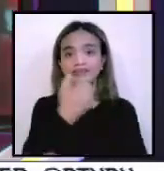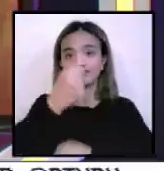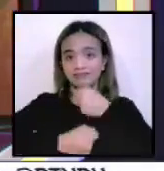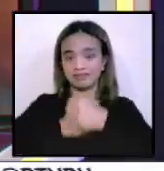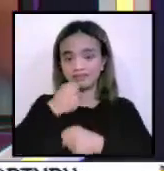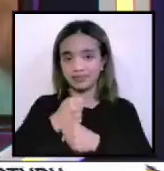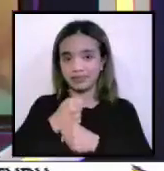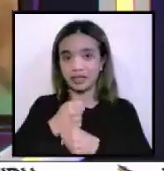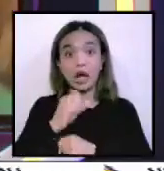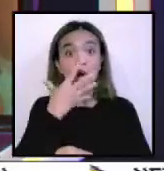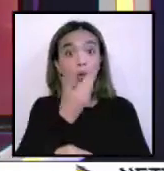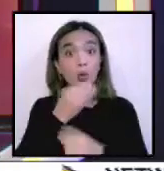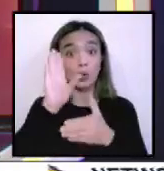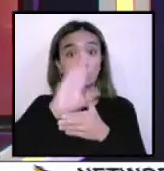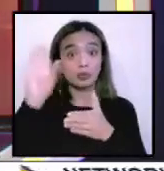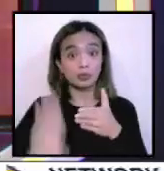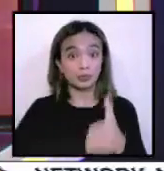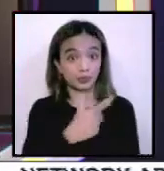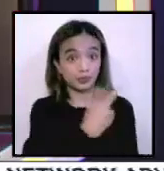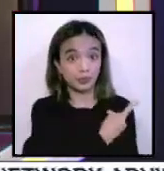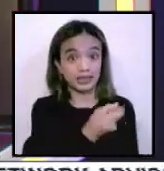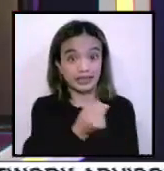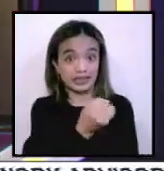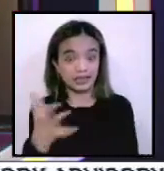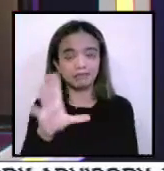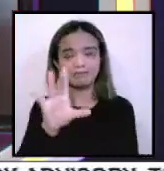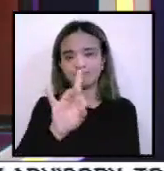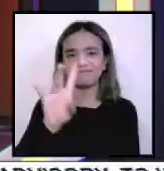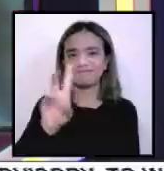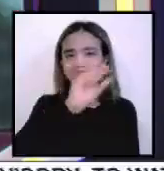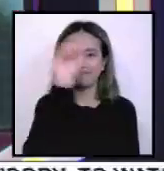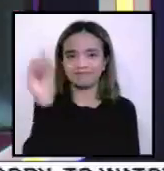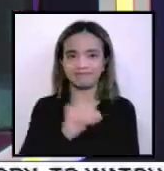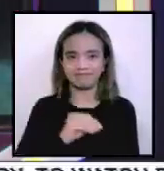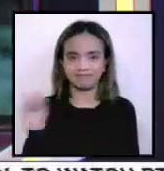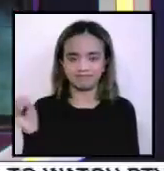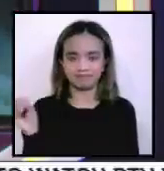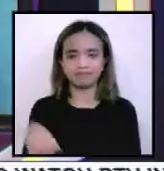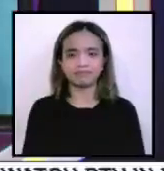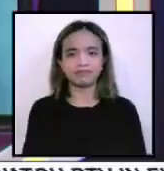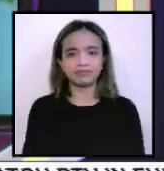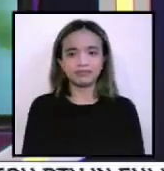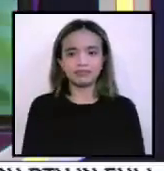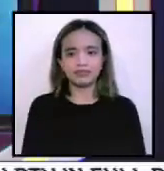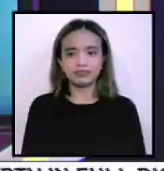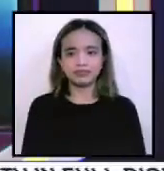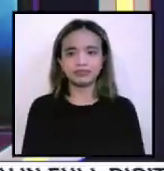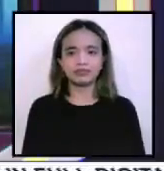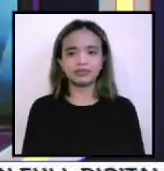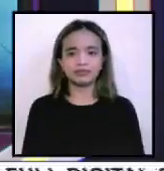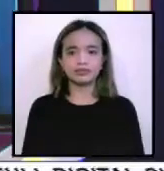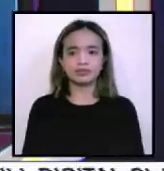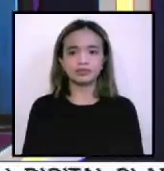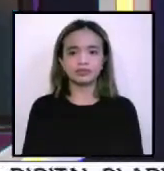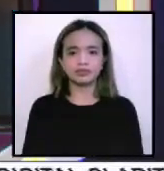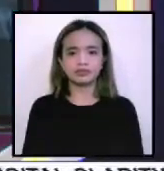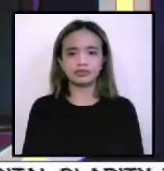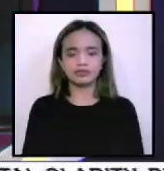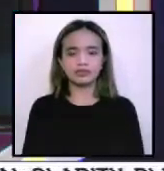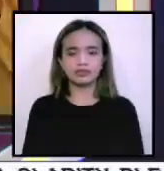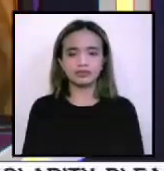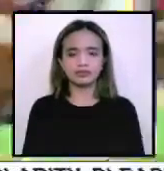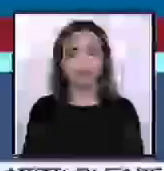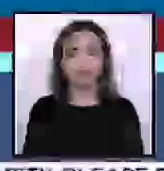higit 87% na ng target population. Si Hana Salcedo sa Italia, rise and shine,